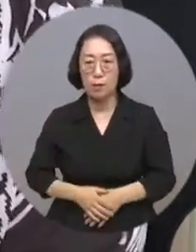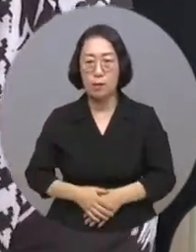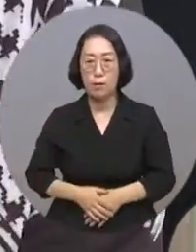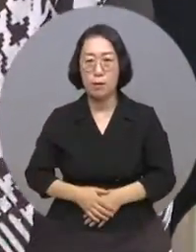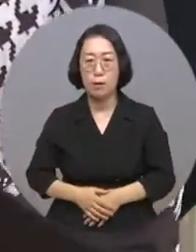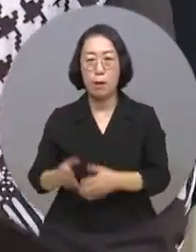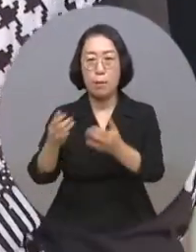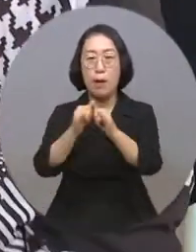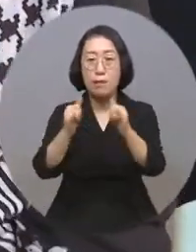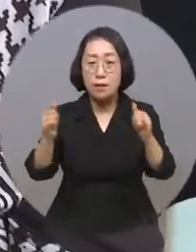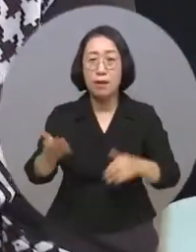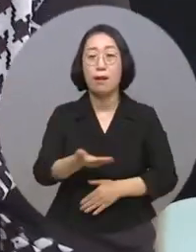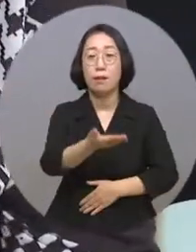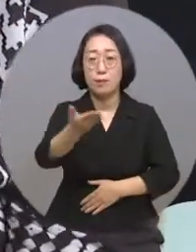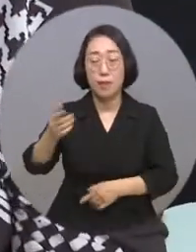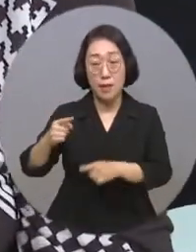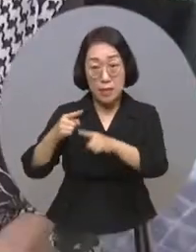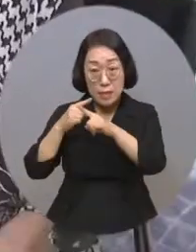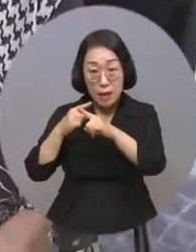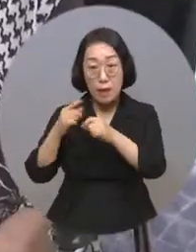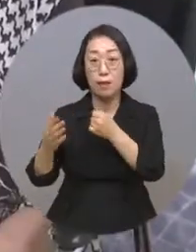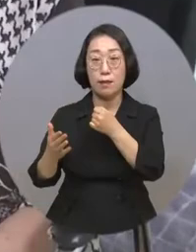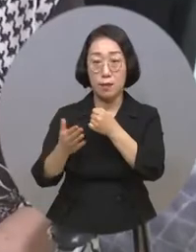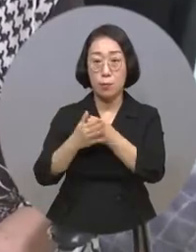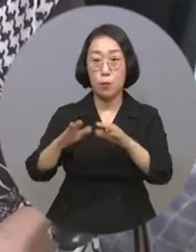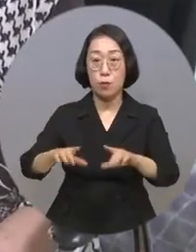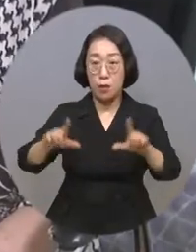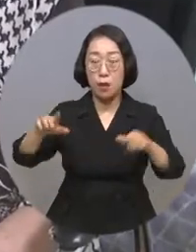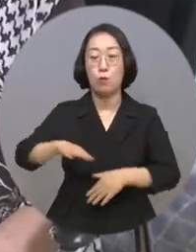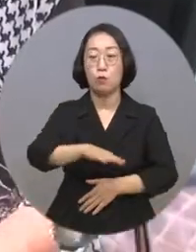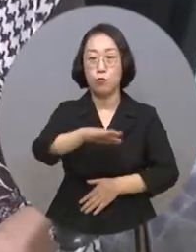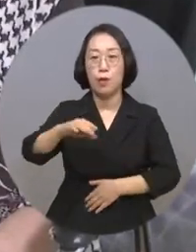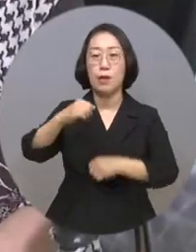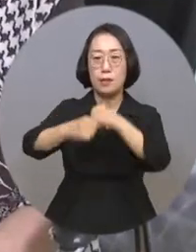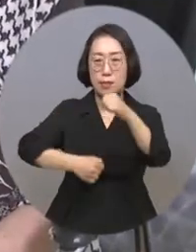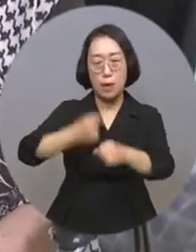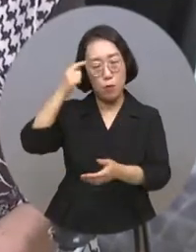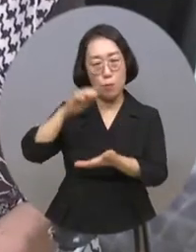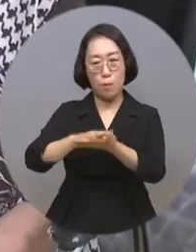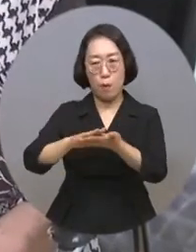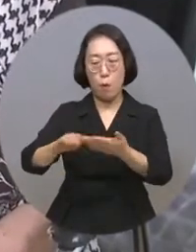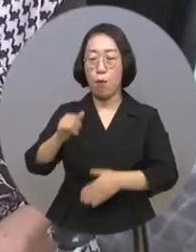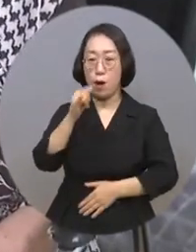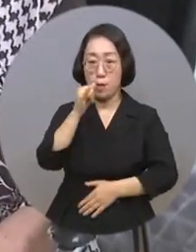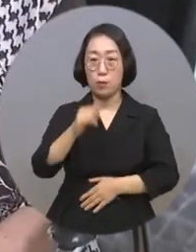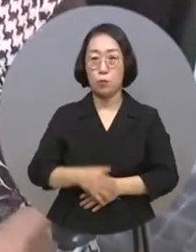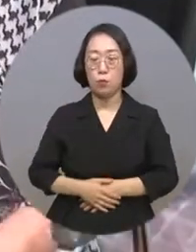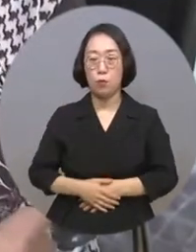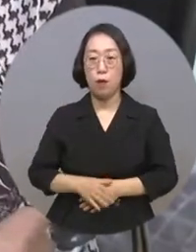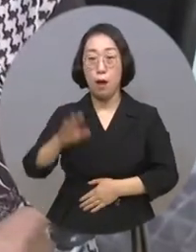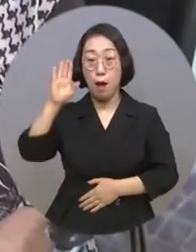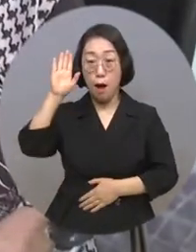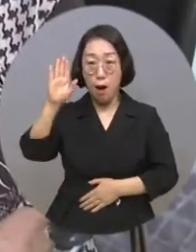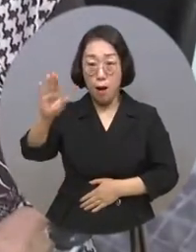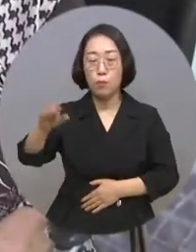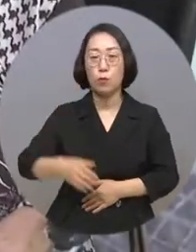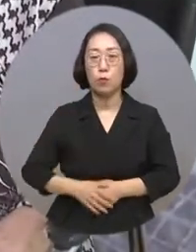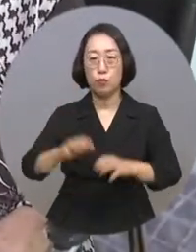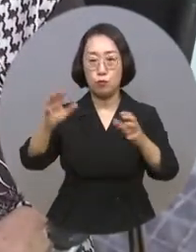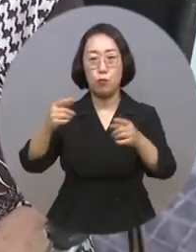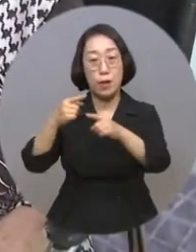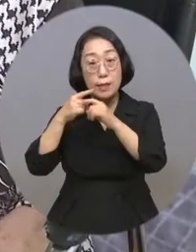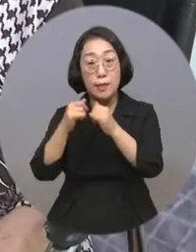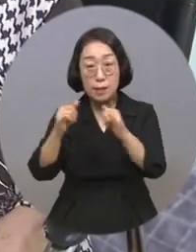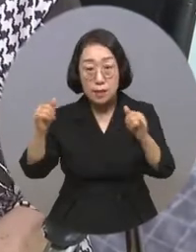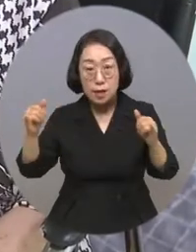수많은 국가유공자의 희생이 있었기에 오늘날 우리에게 자유와 평화가 있다고 말하며 앞으로도 국가유공자에